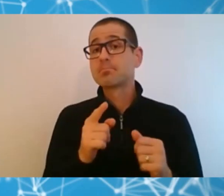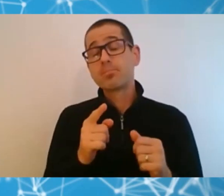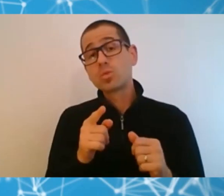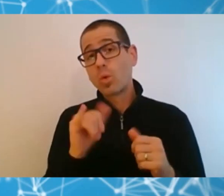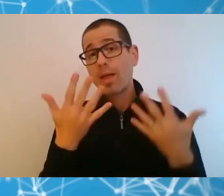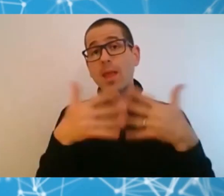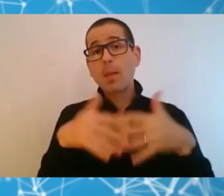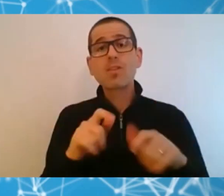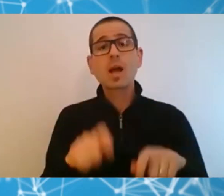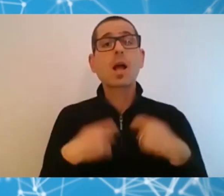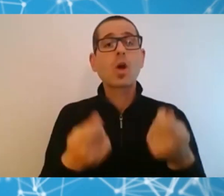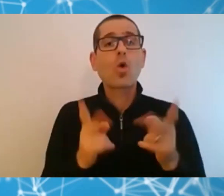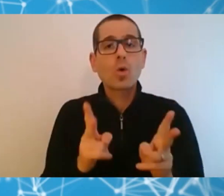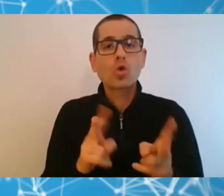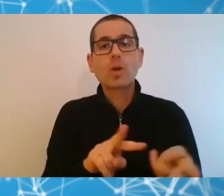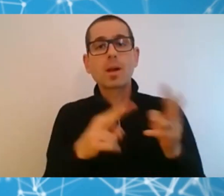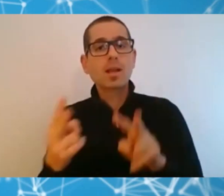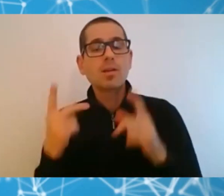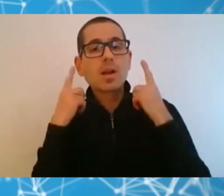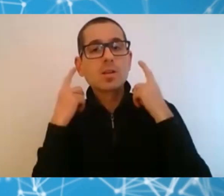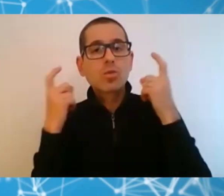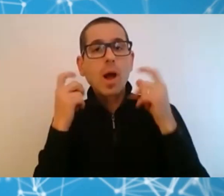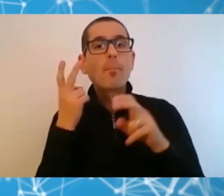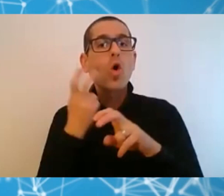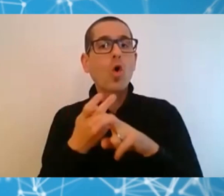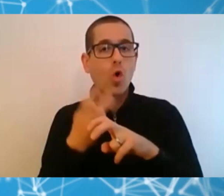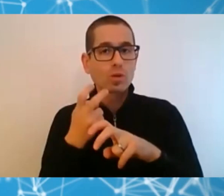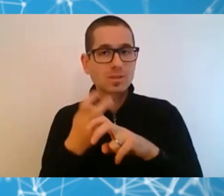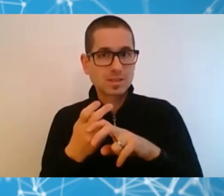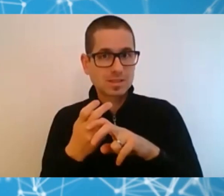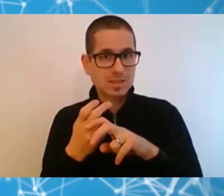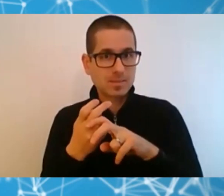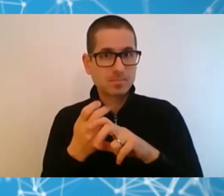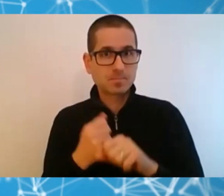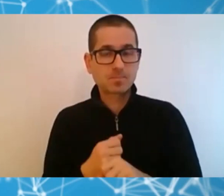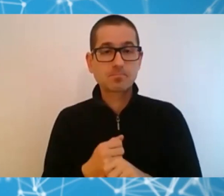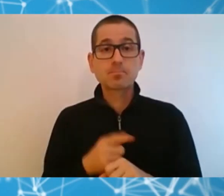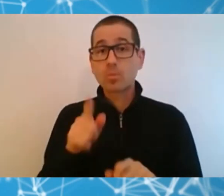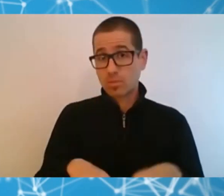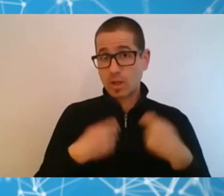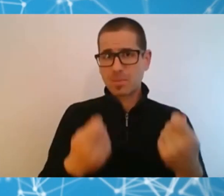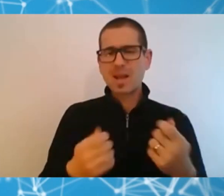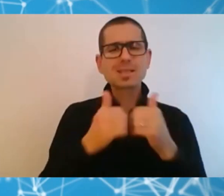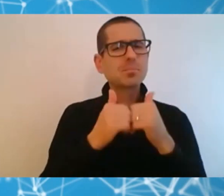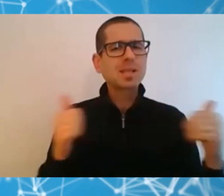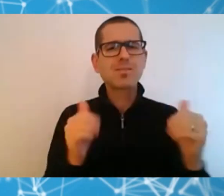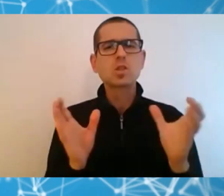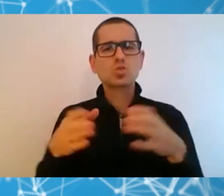ki omogoča prevajanje zvoka po kosti in je namenjena specifični